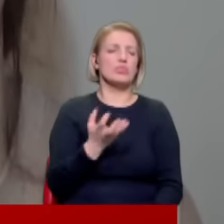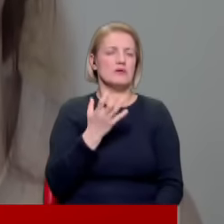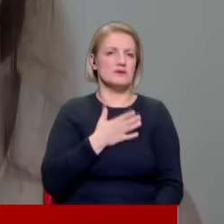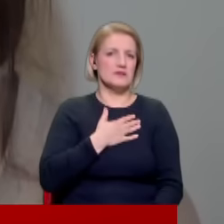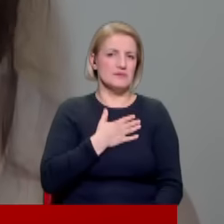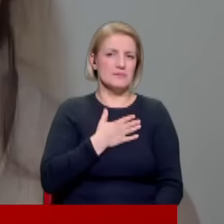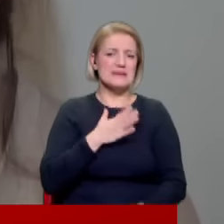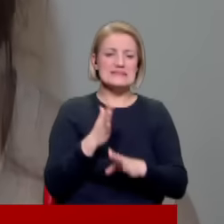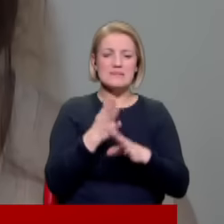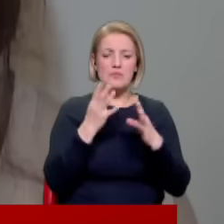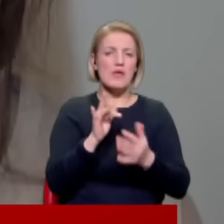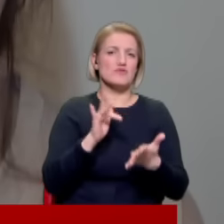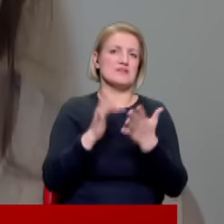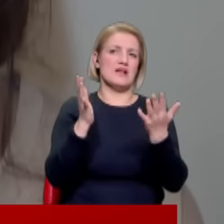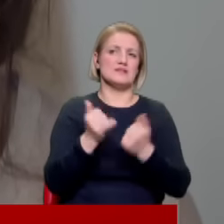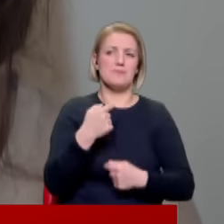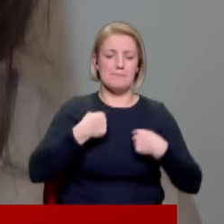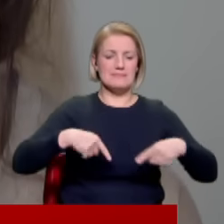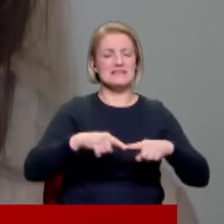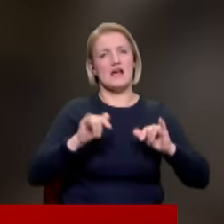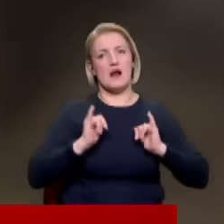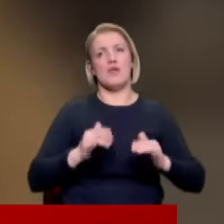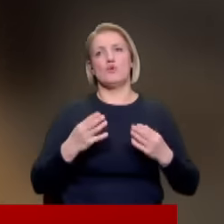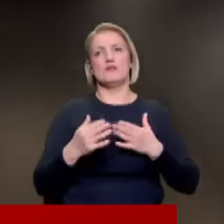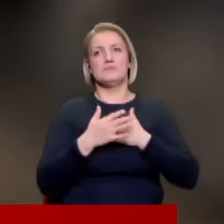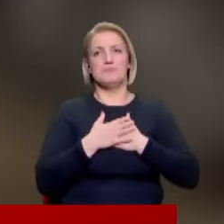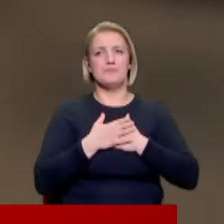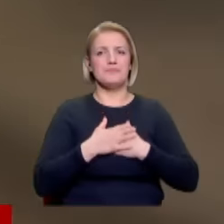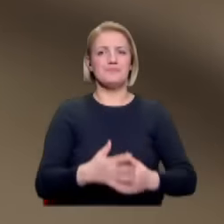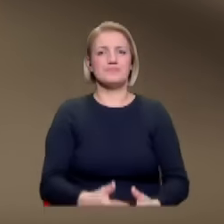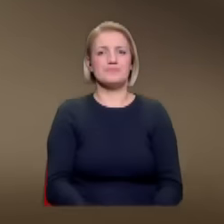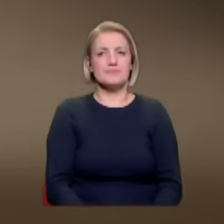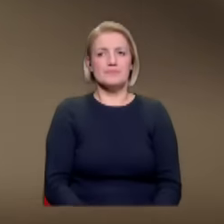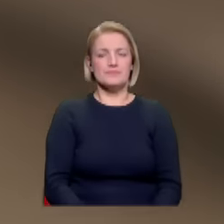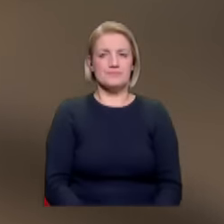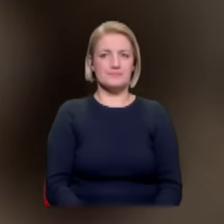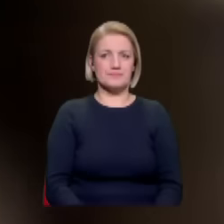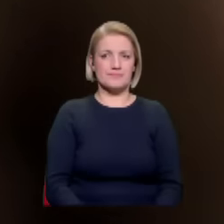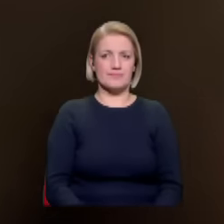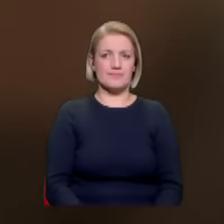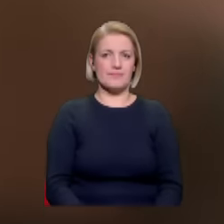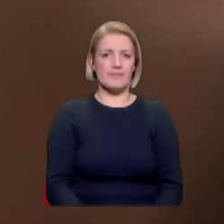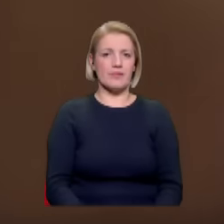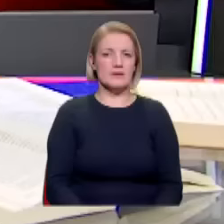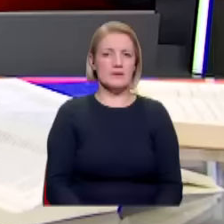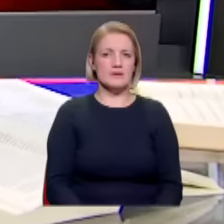olanlar da yansın, cezasını alsın. Bizler de rahat edelim. Ayakkabılarını çek. Ayakkabılarını da bakın. Çok güzel.